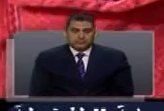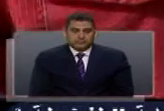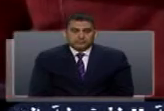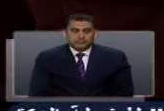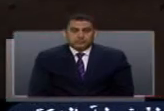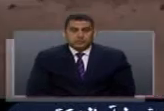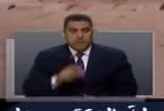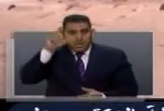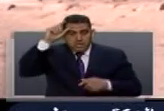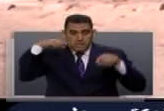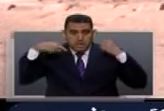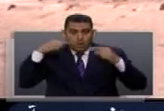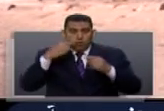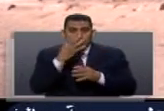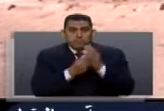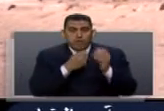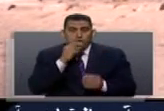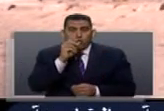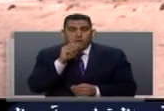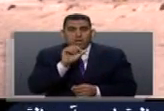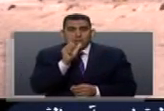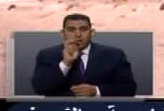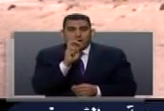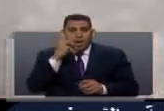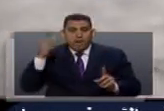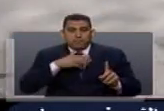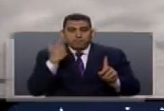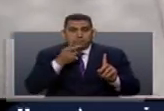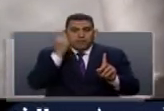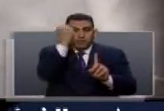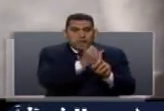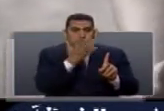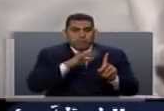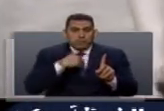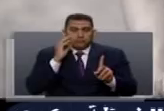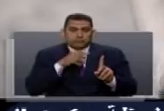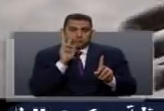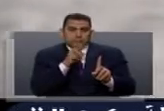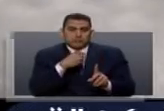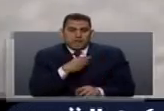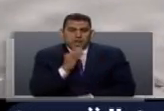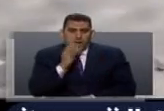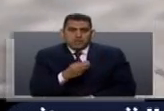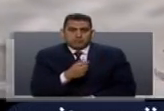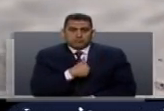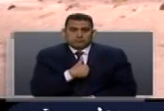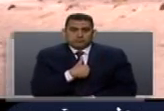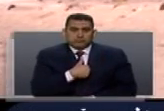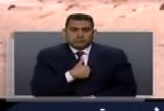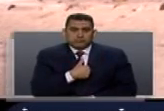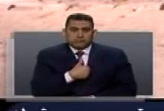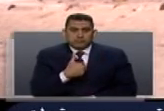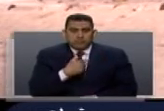يعني قتل يهود بني قريظه بالنسبه لي برض كانسان المفروض اكون عصري او انسان انسان